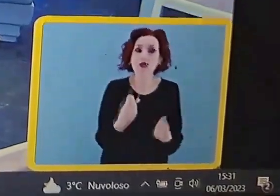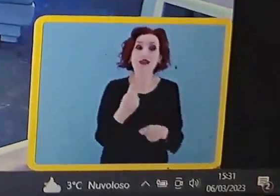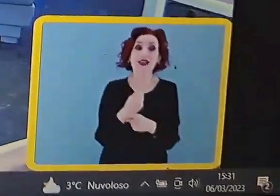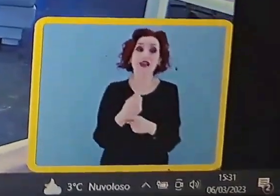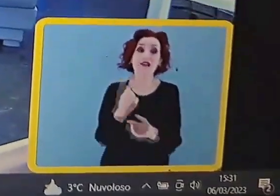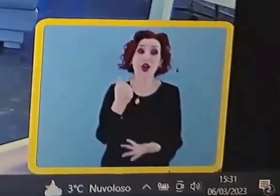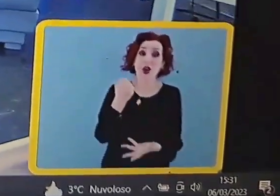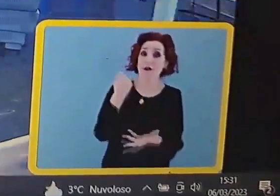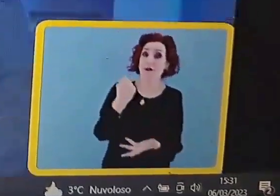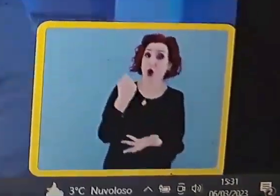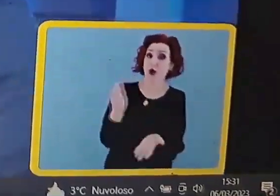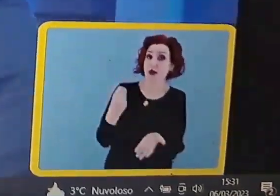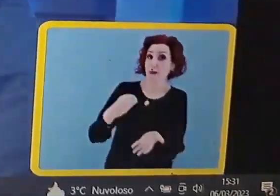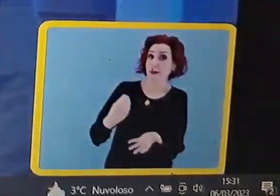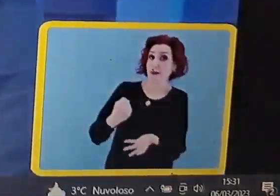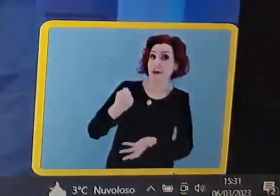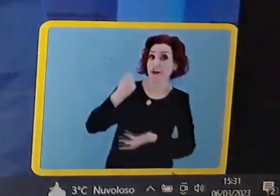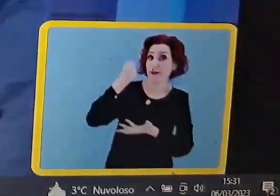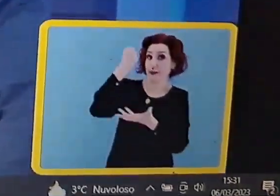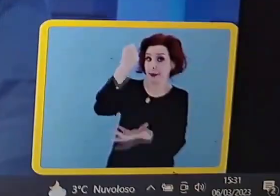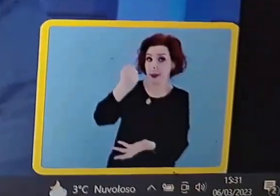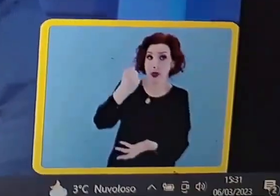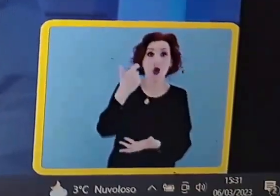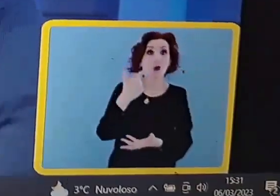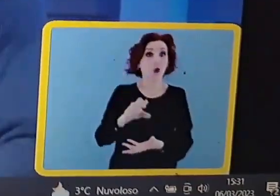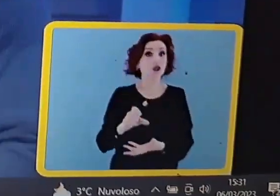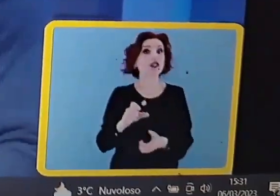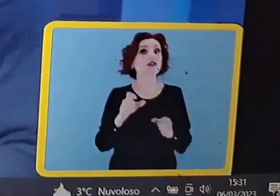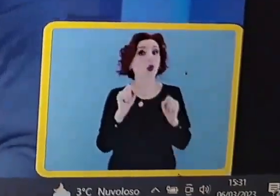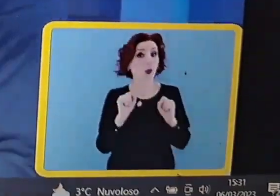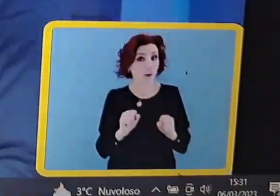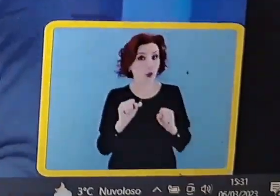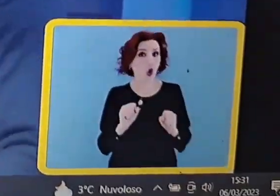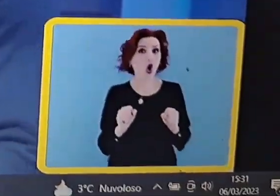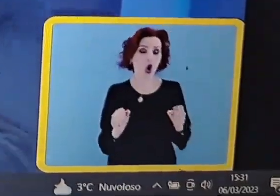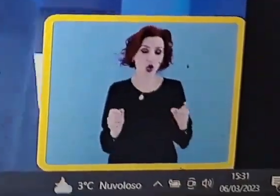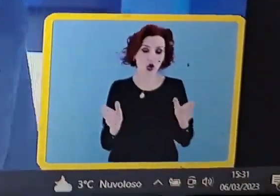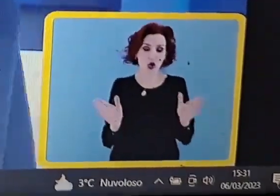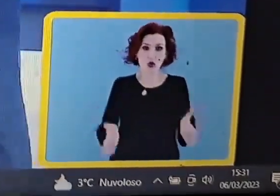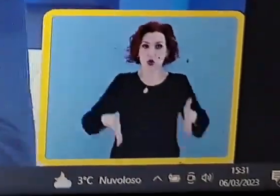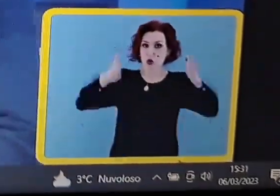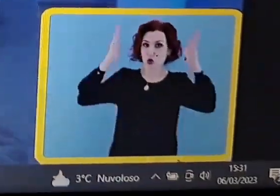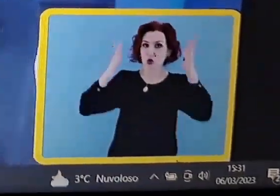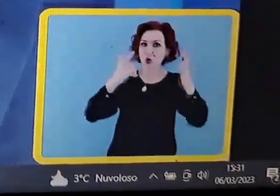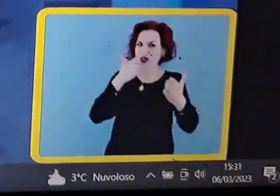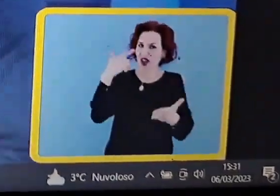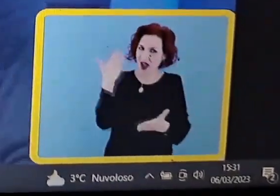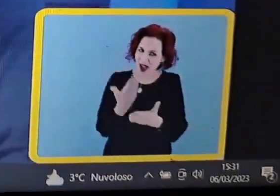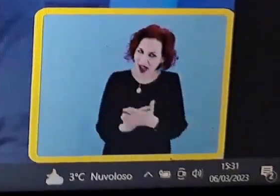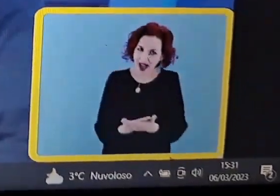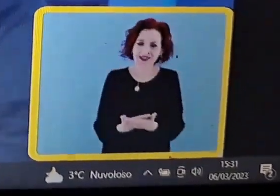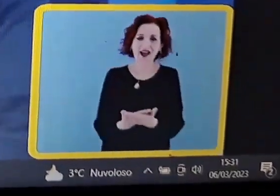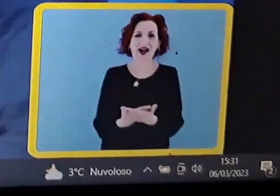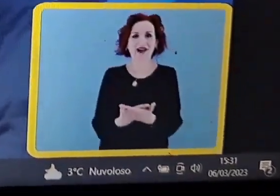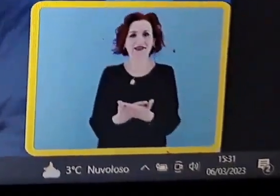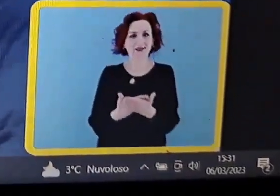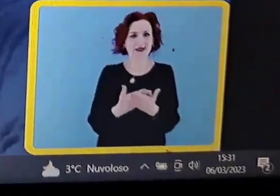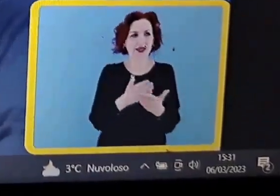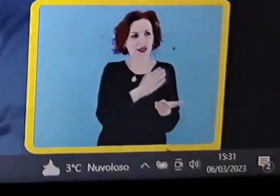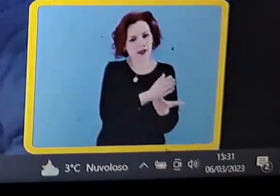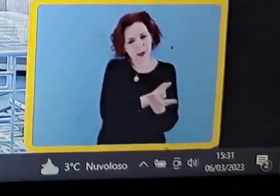incrementare i fondi perché diciamo siano attrezzate delle strutture apposite o di passaggio o per la ricezione stessa